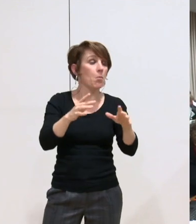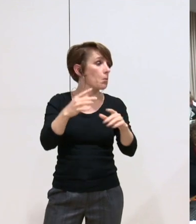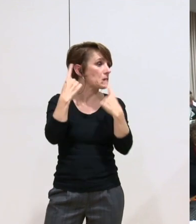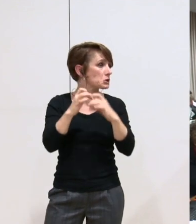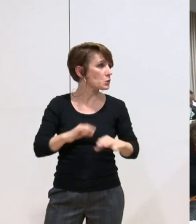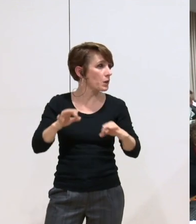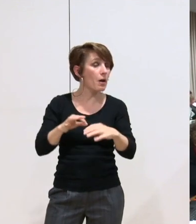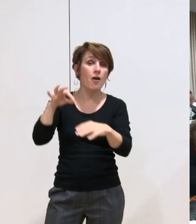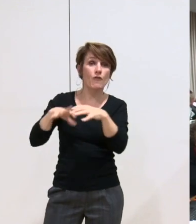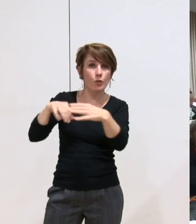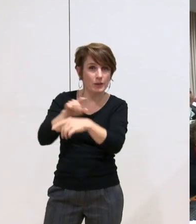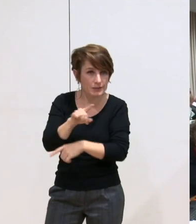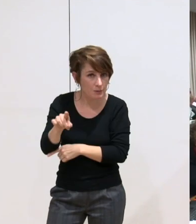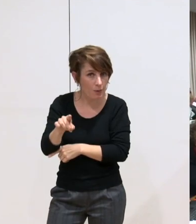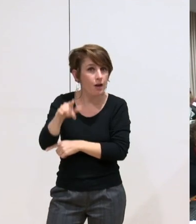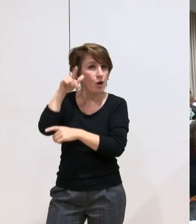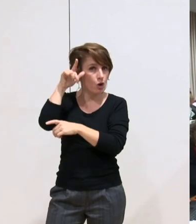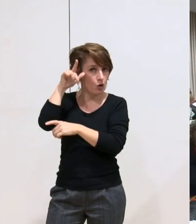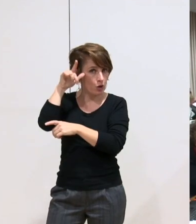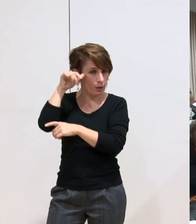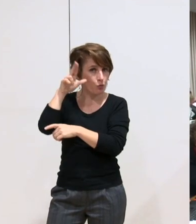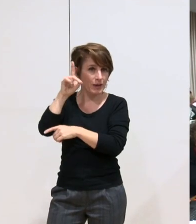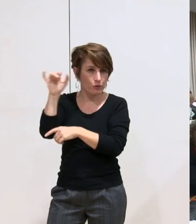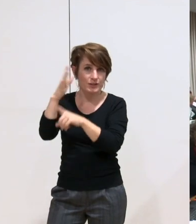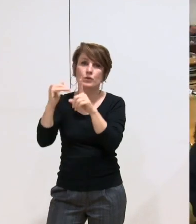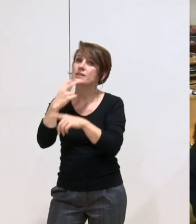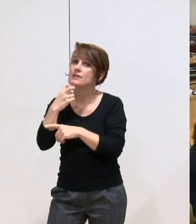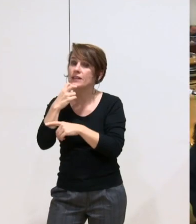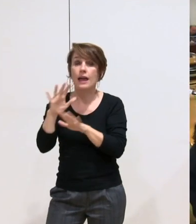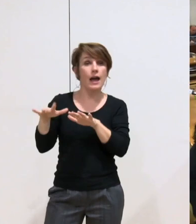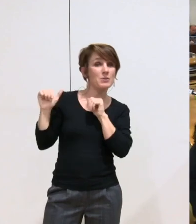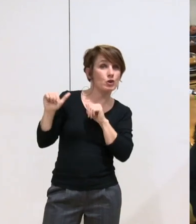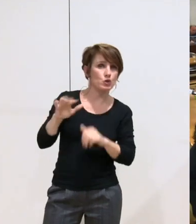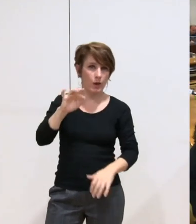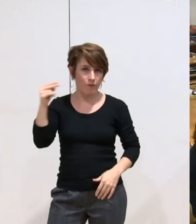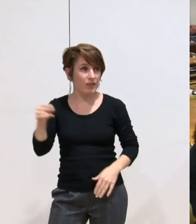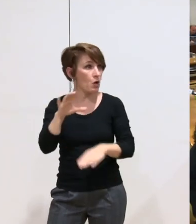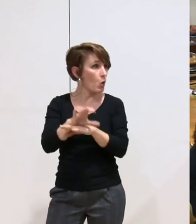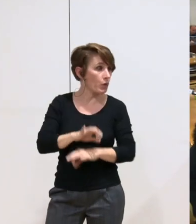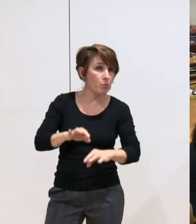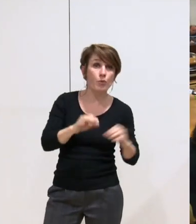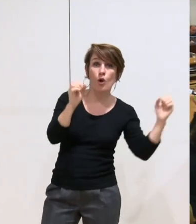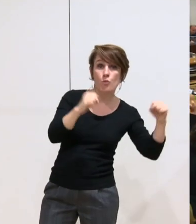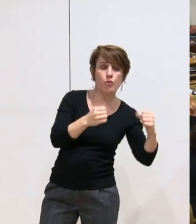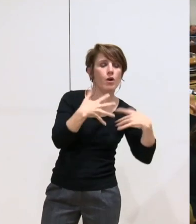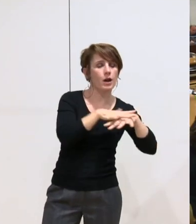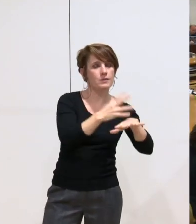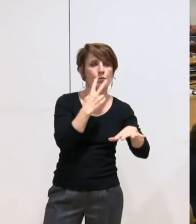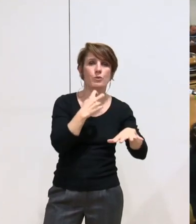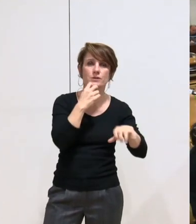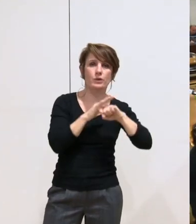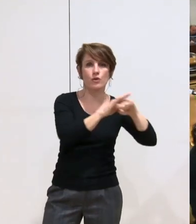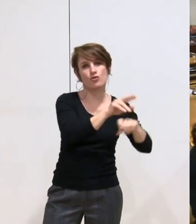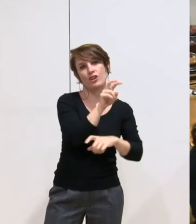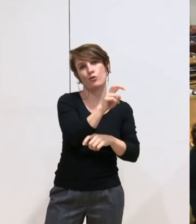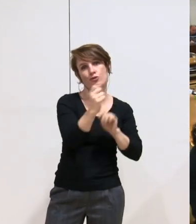part au vote ? Les Républicains, UDI, Société civile. Qui s'abstient ? Front National. Qui vote contre ? Qui vote pour ? Rassemblement citoyen de la gauche